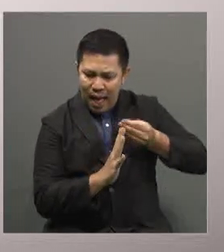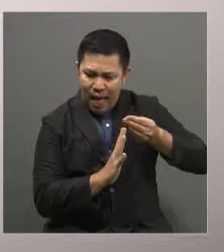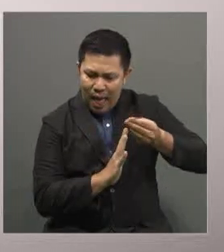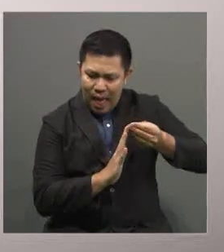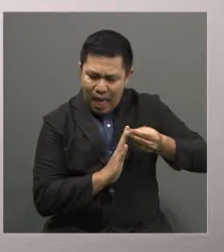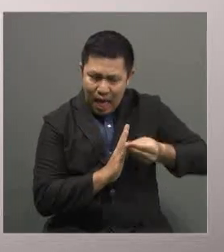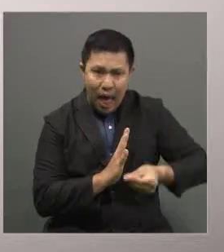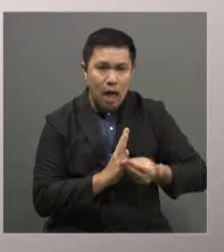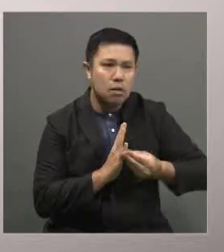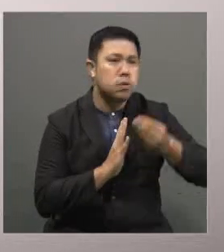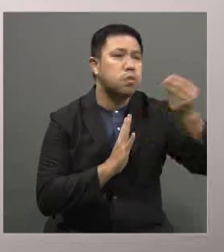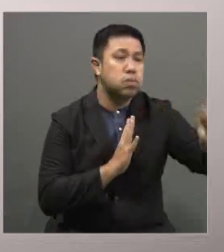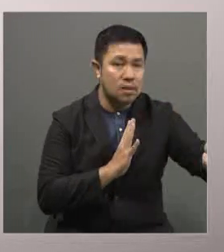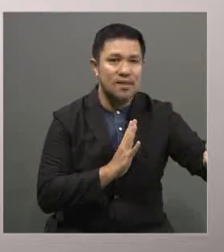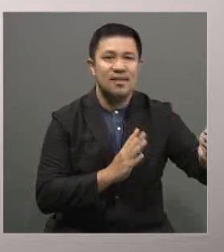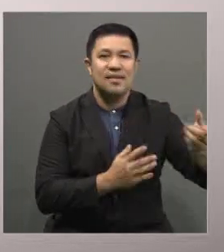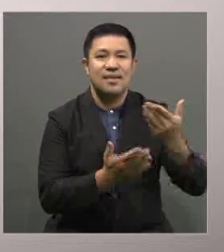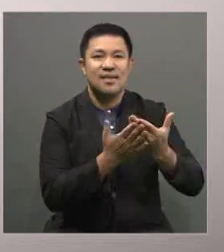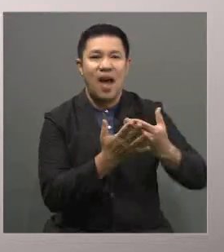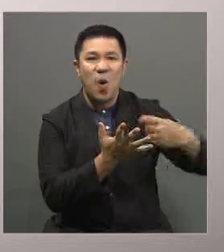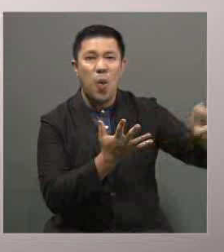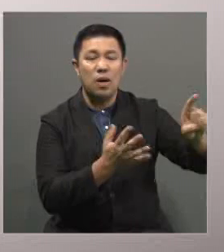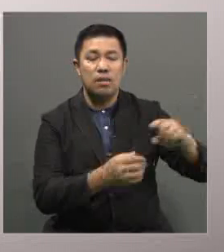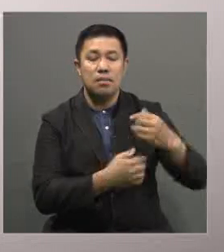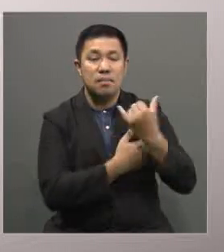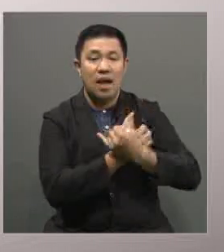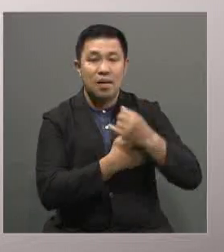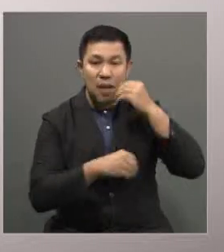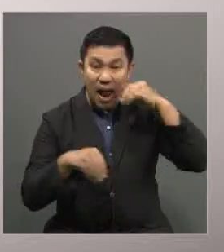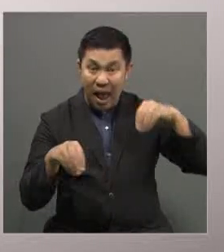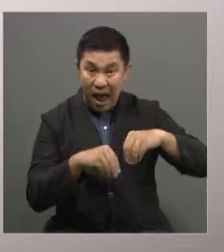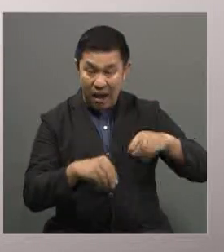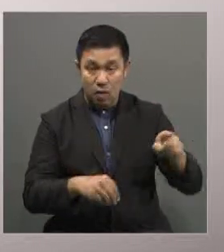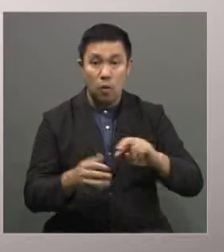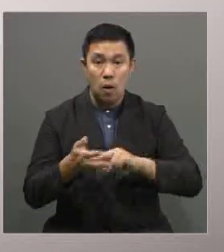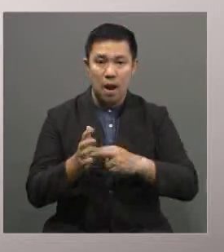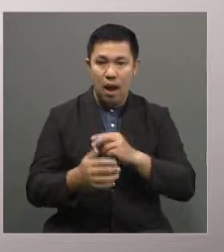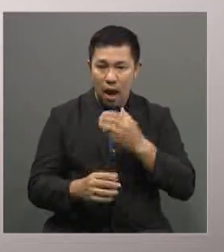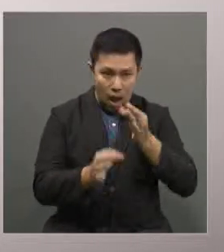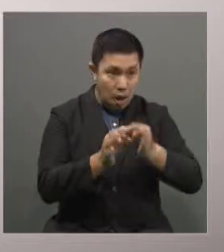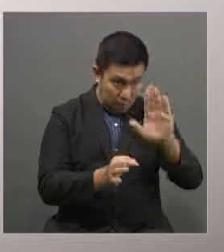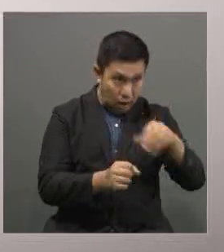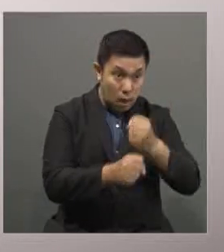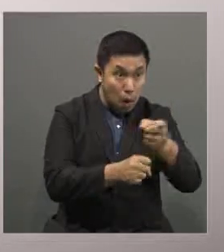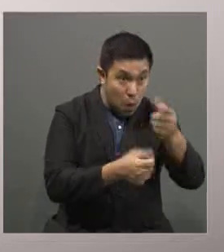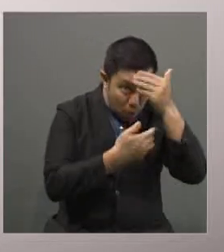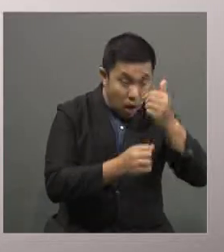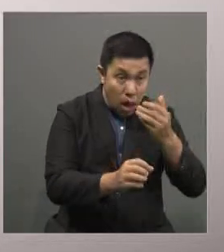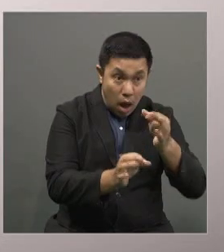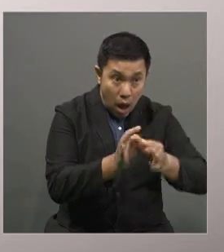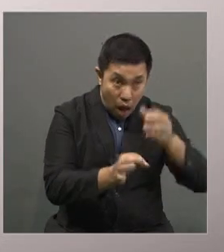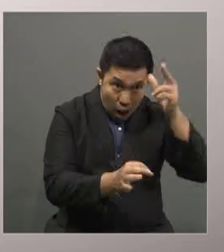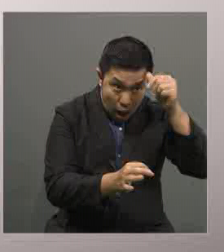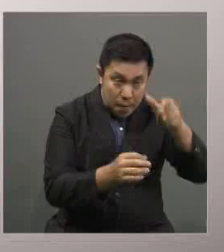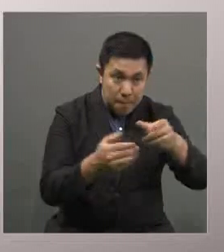ไปอยู่นู่นประเทศเพื่อนบ้านวันนี้ที่เราจับได้เนี่ยคือคนนี้ไม่ใช่แค่นหน้าหาบัญชีม้าแต่เป็นคนพาบัญชีม้า